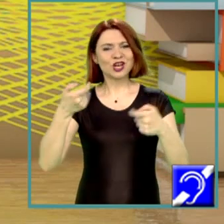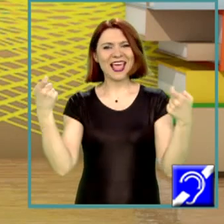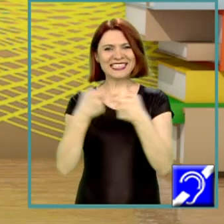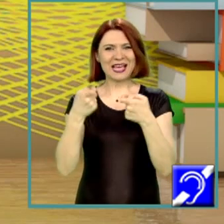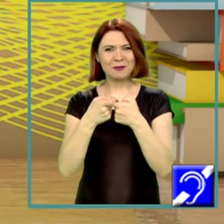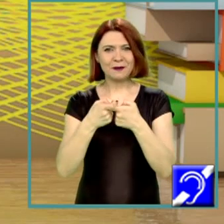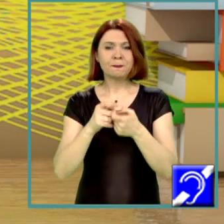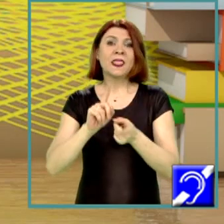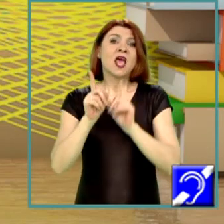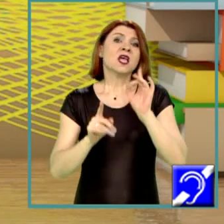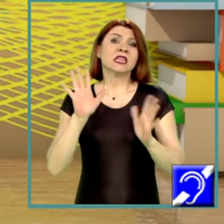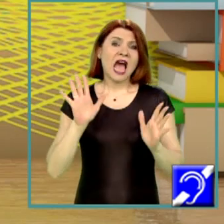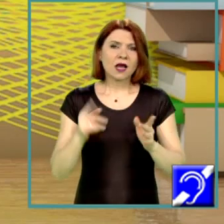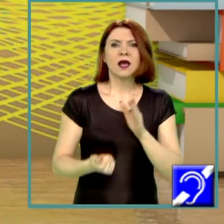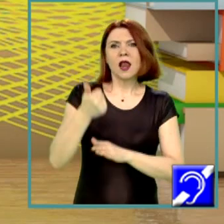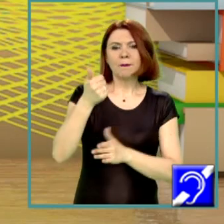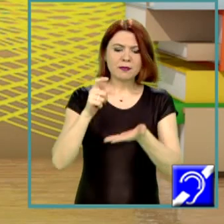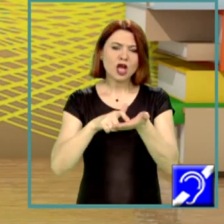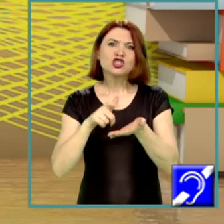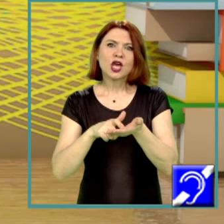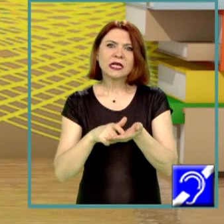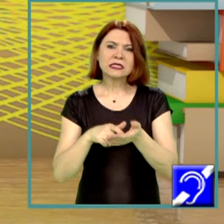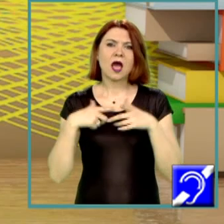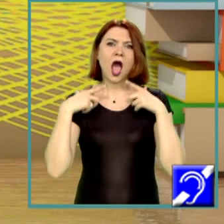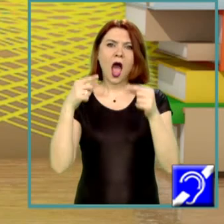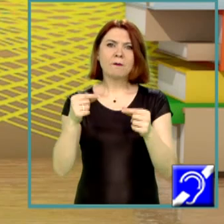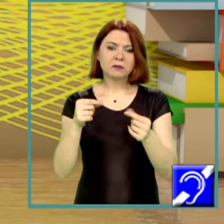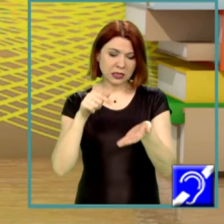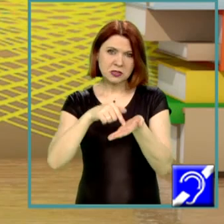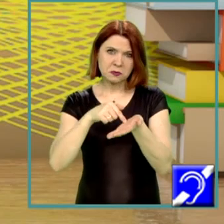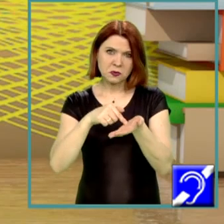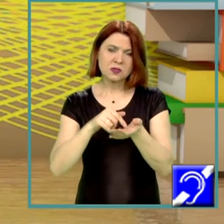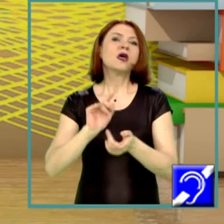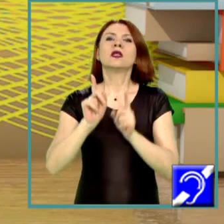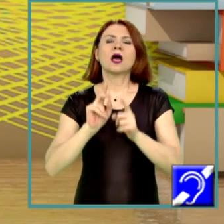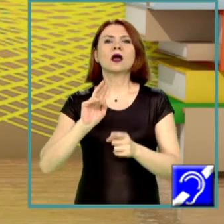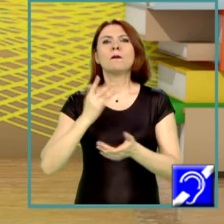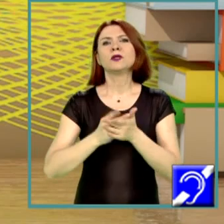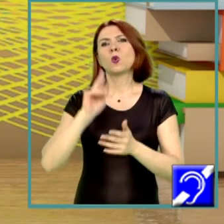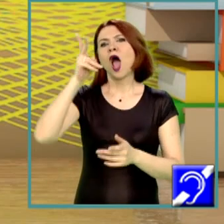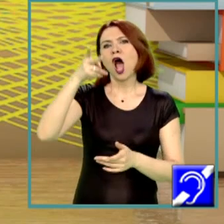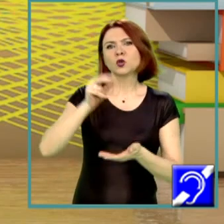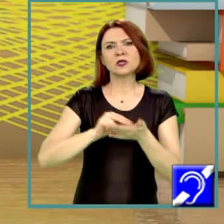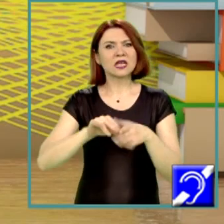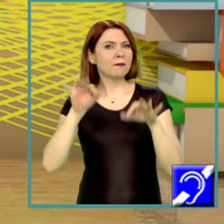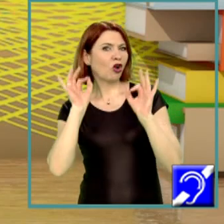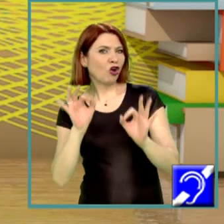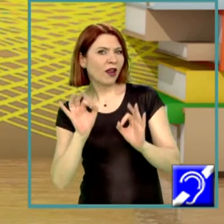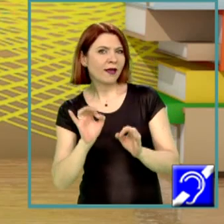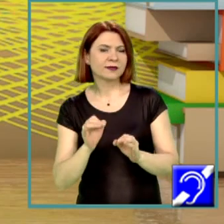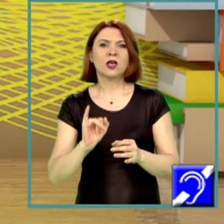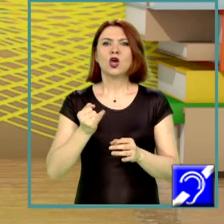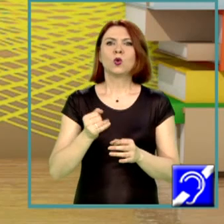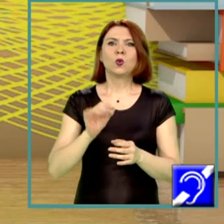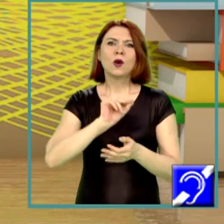examen dacă la prima cerință formulăm răspunsul în enunț dacă pentru cerința a doua scriem corect folosind